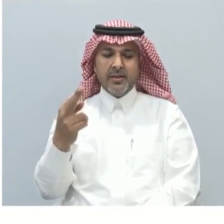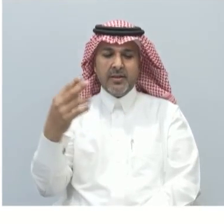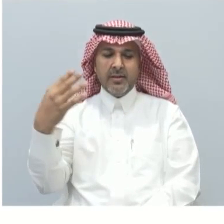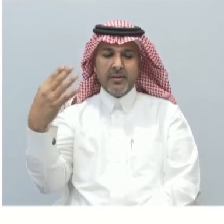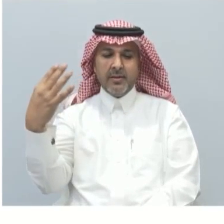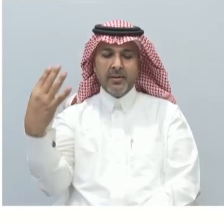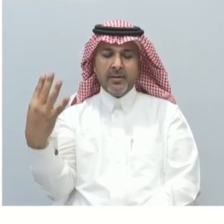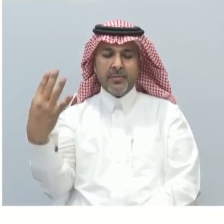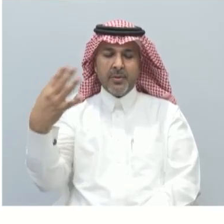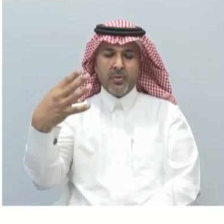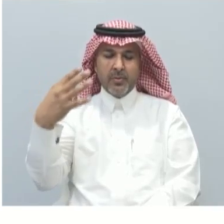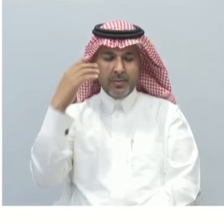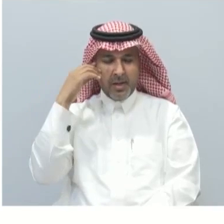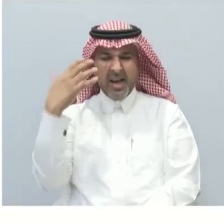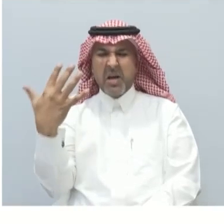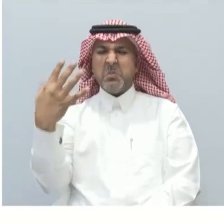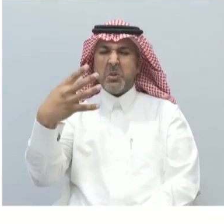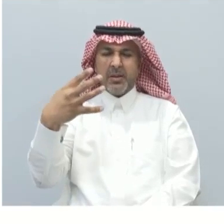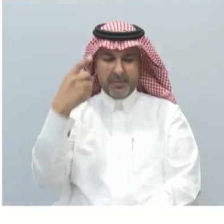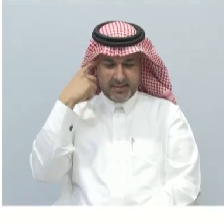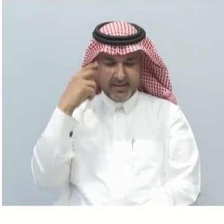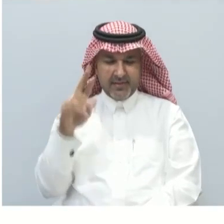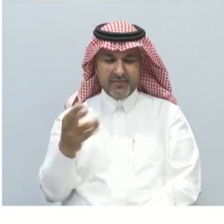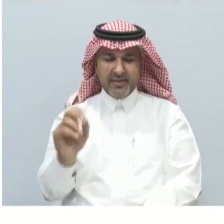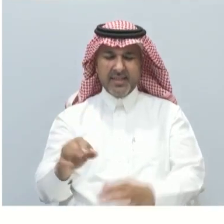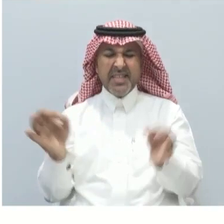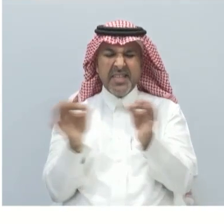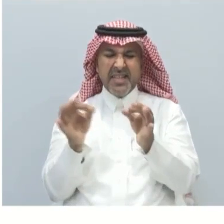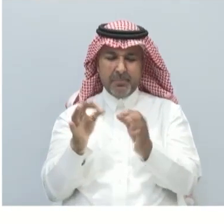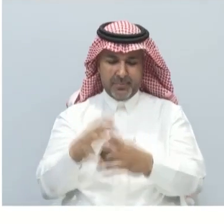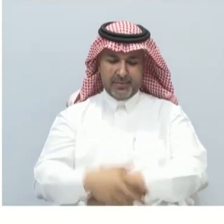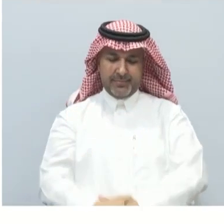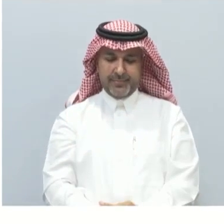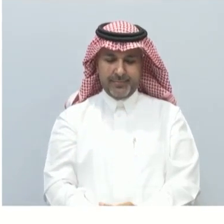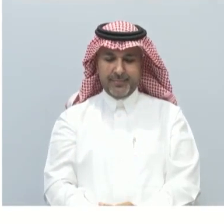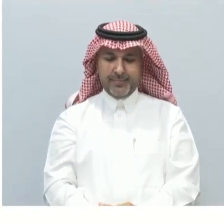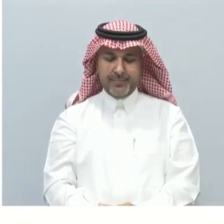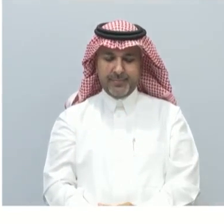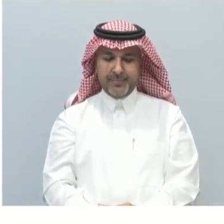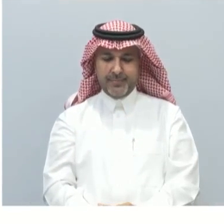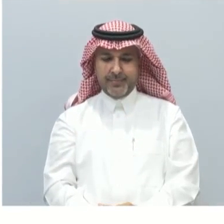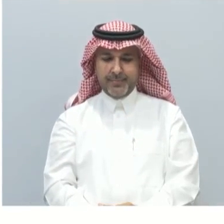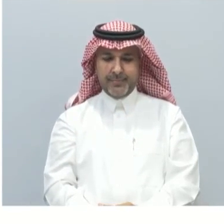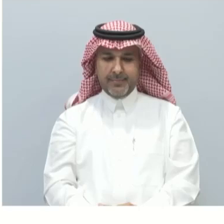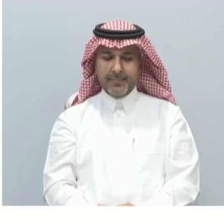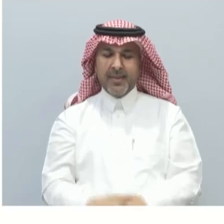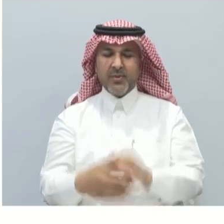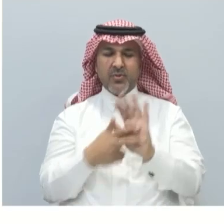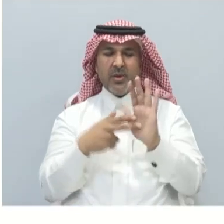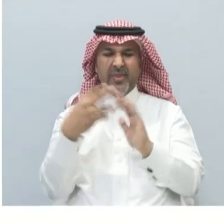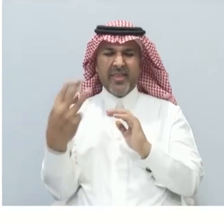23.44 يعني او فاصله 45 تقريبا نقول هنا ان الناتج 23